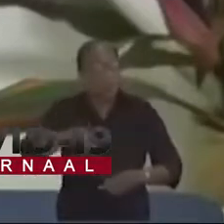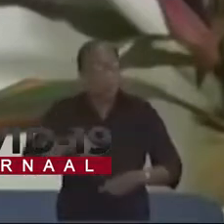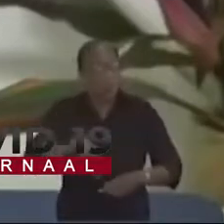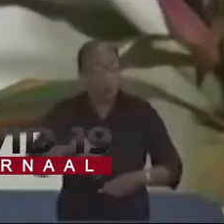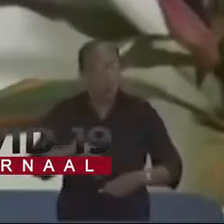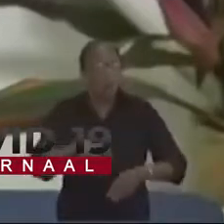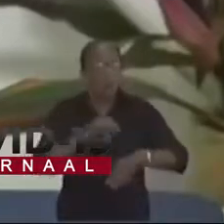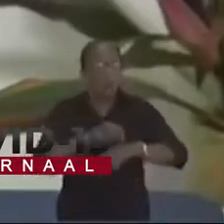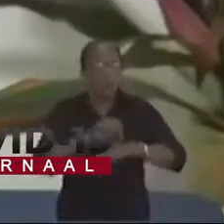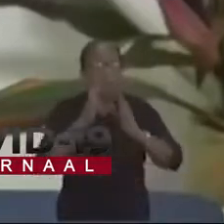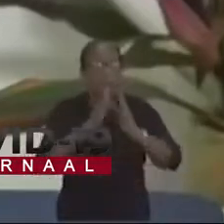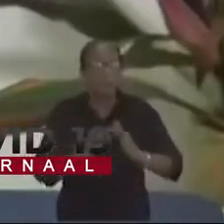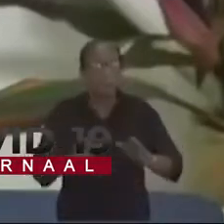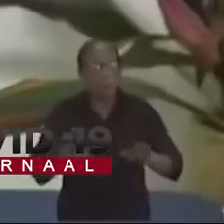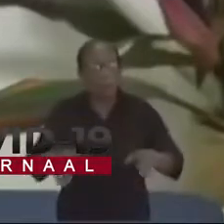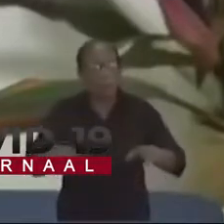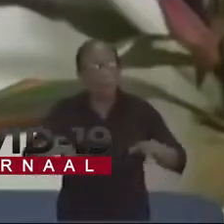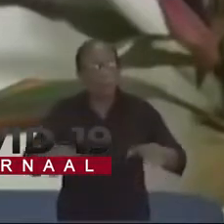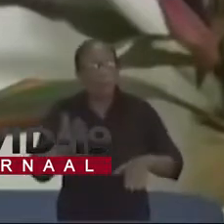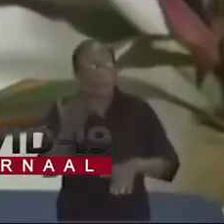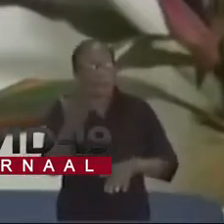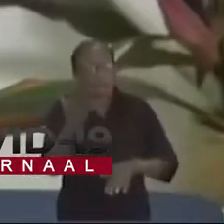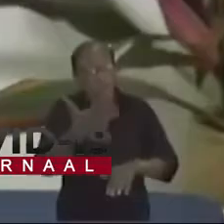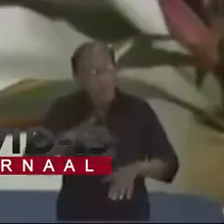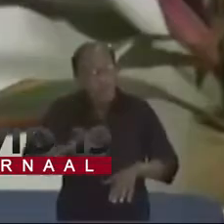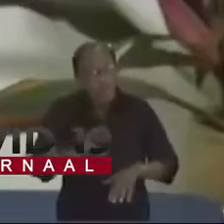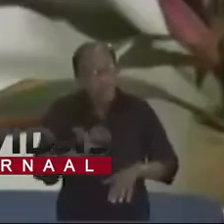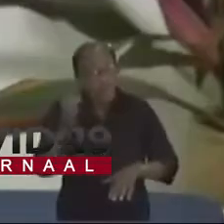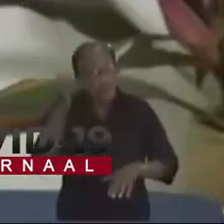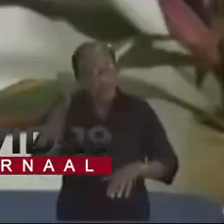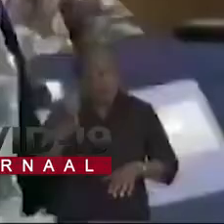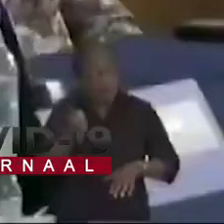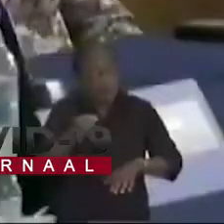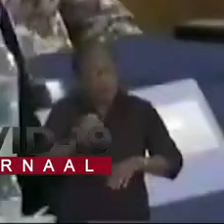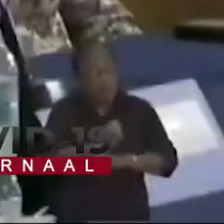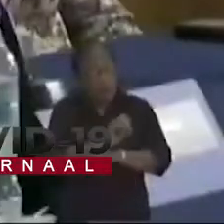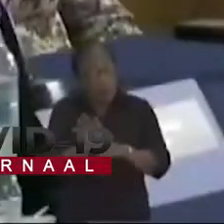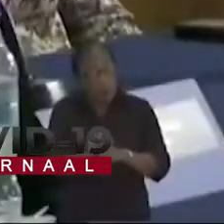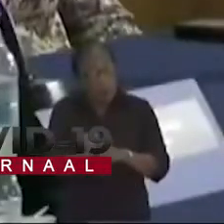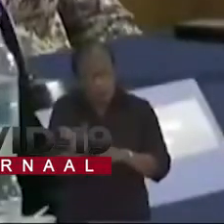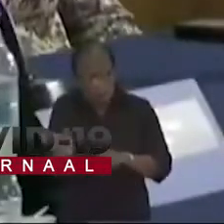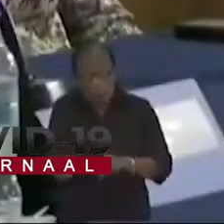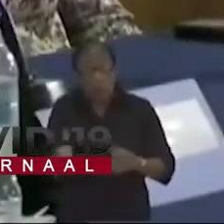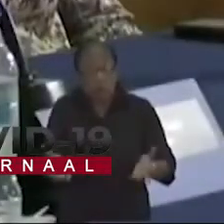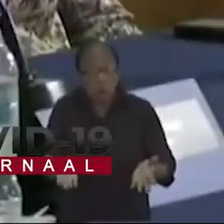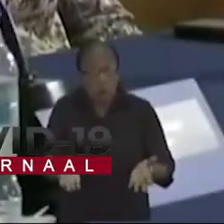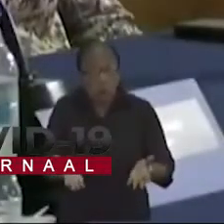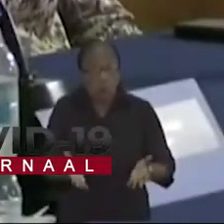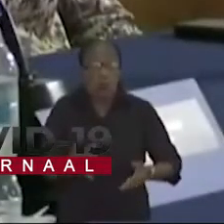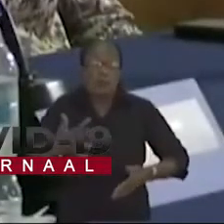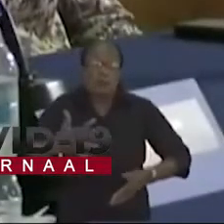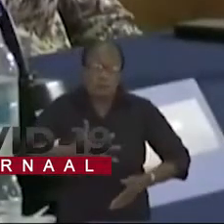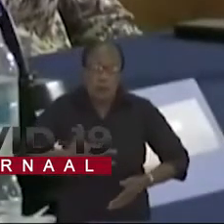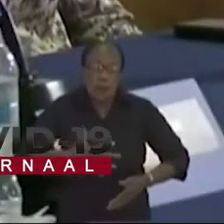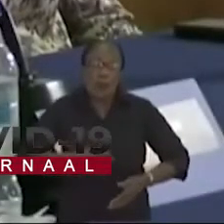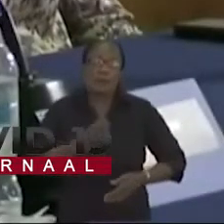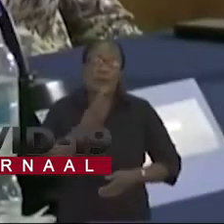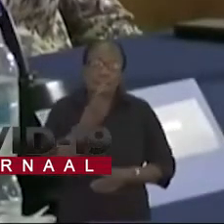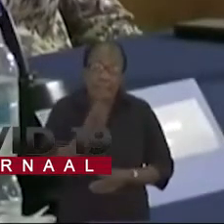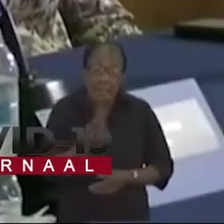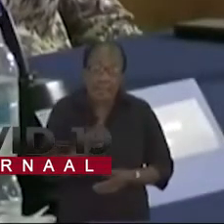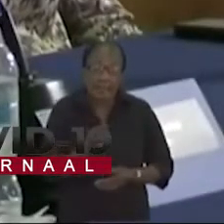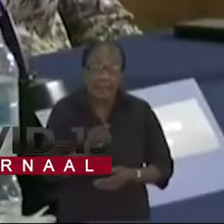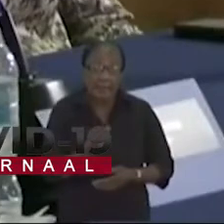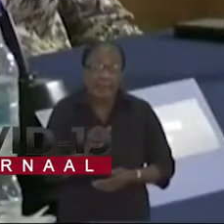Wanica ziekenhuis 50 patiënten. Wel, zoals wij ook vaker hebben aangegeven, heeft